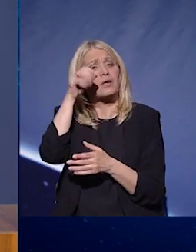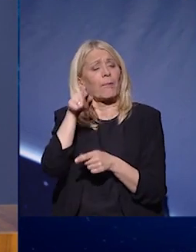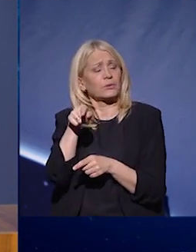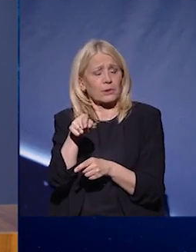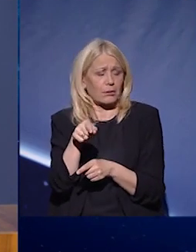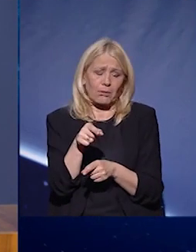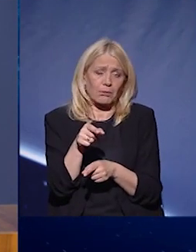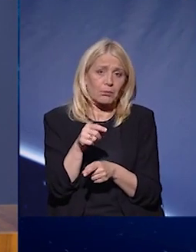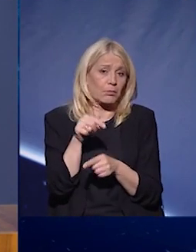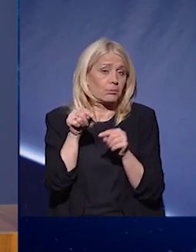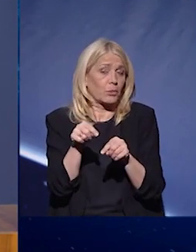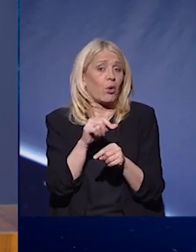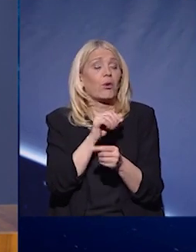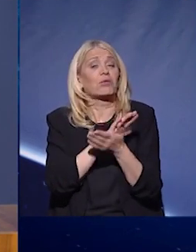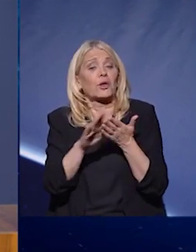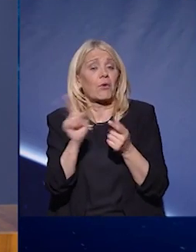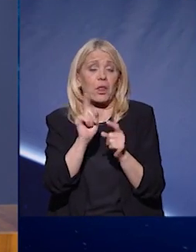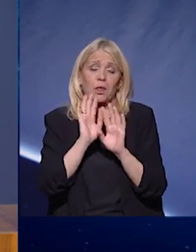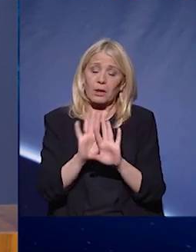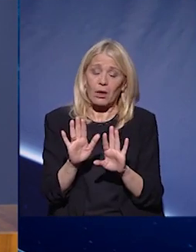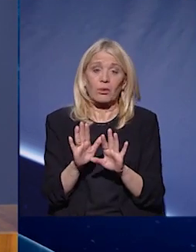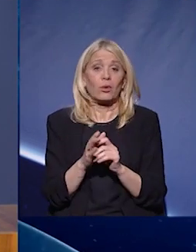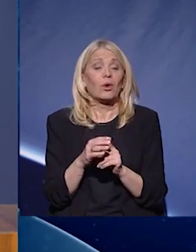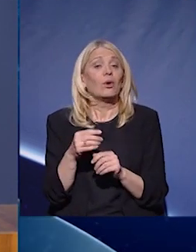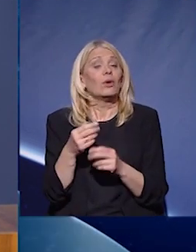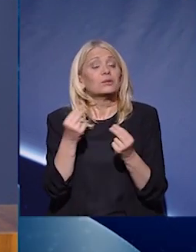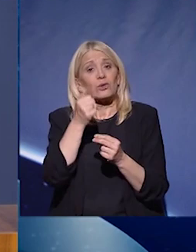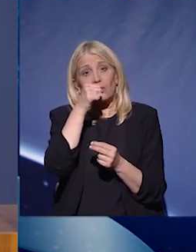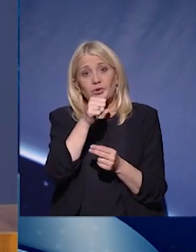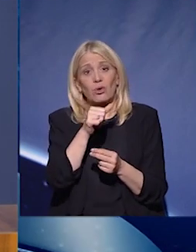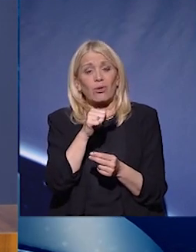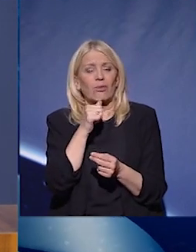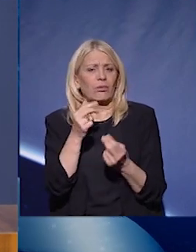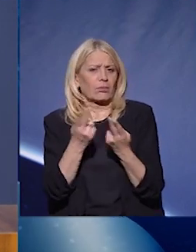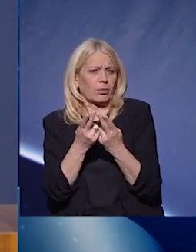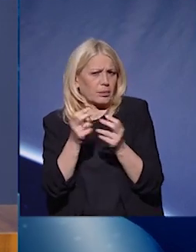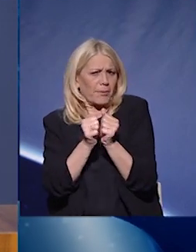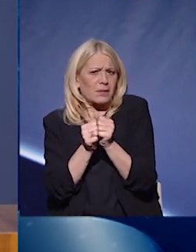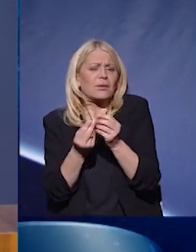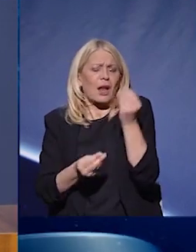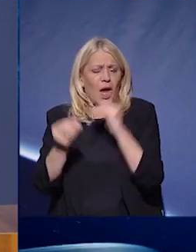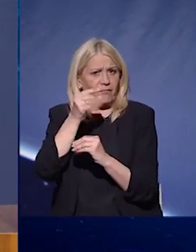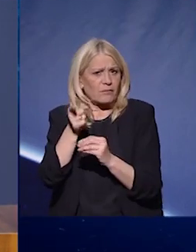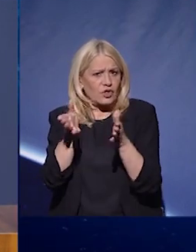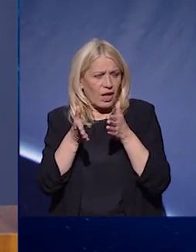Beograd. To jednostavno nije tako. Zato što je kao kapacitet ipak najveći.